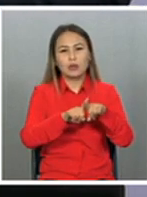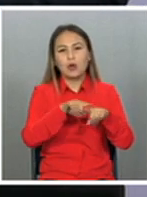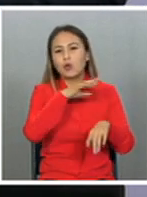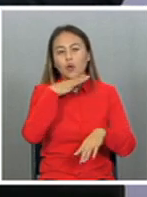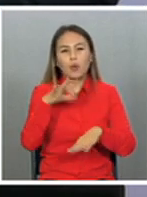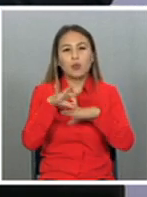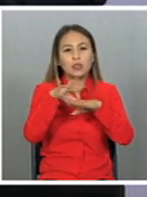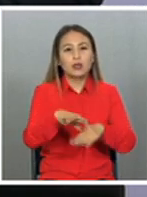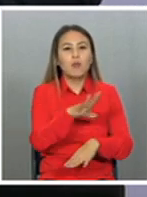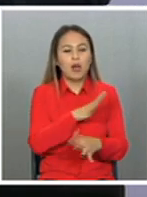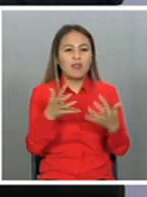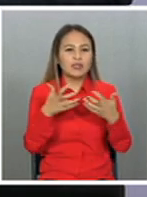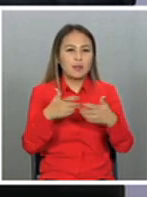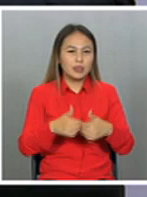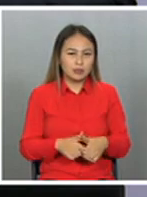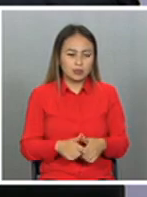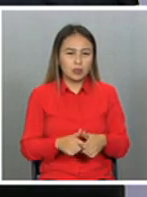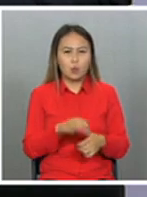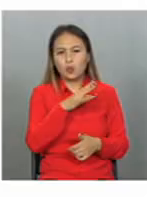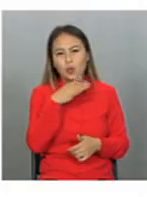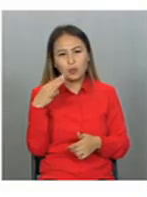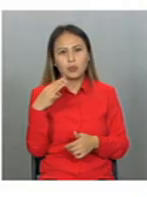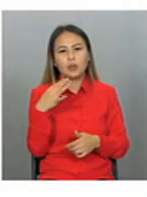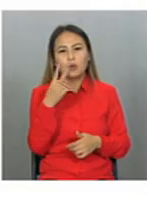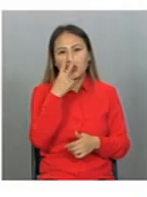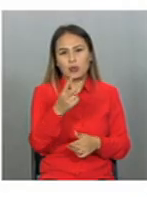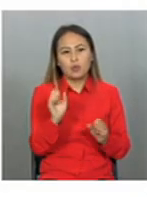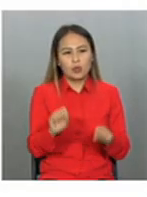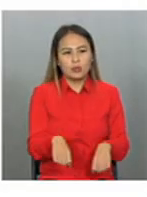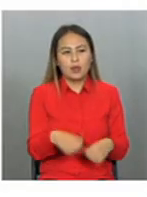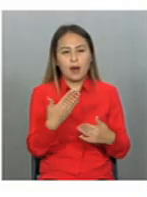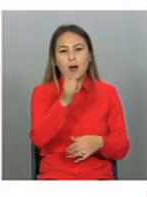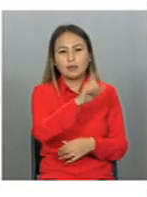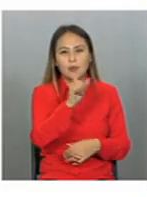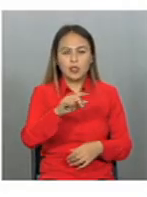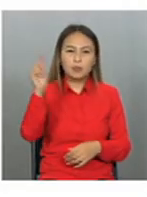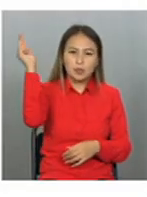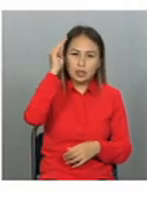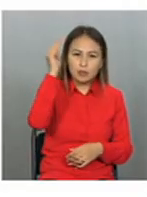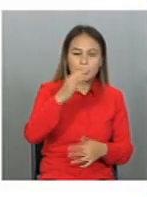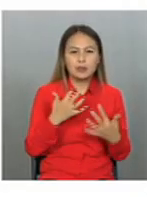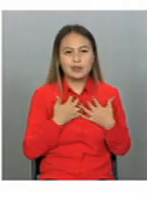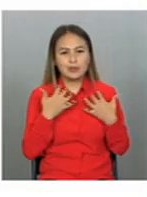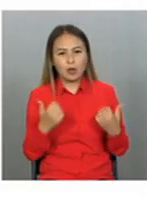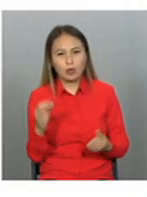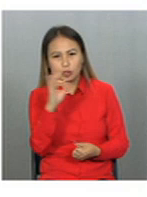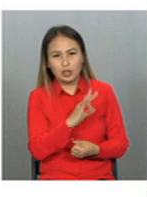Яғни автоматтық жүйелер көп қолданылатындығын көреміз. Және адамның білім алуына, денсаулық